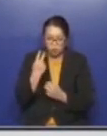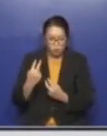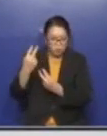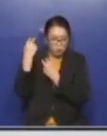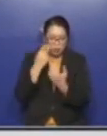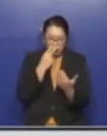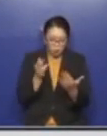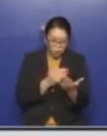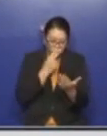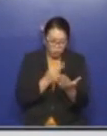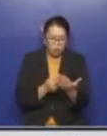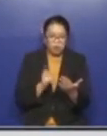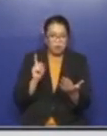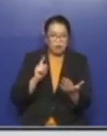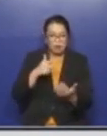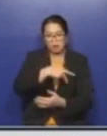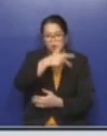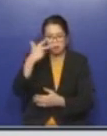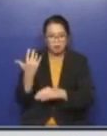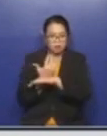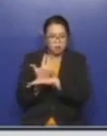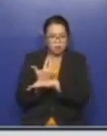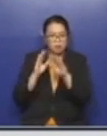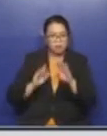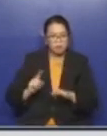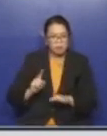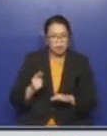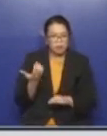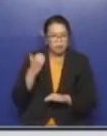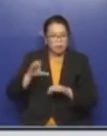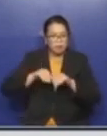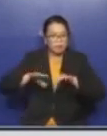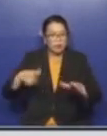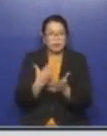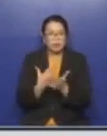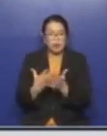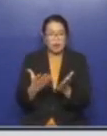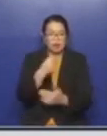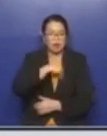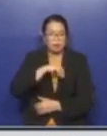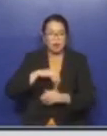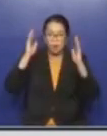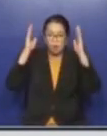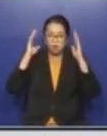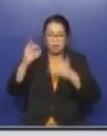เราเนี่ยเป็นสถานีโทรทัศน์ที่ไม่ได้ใช้เงินของ